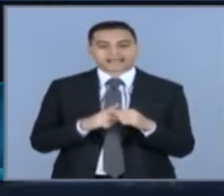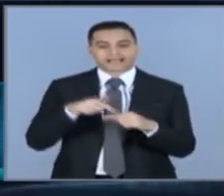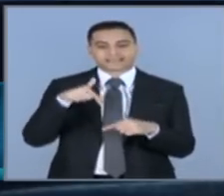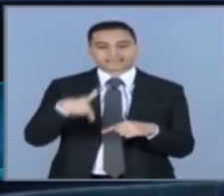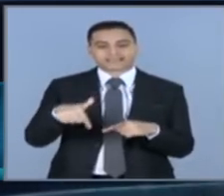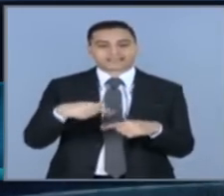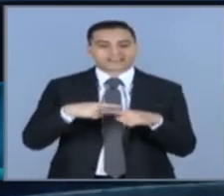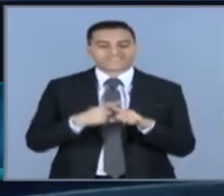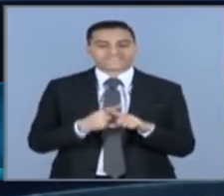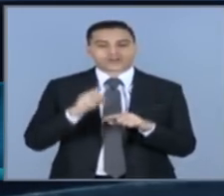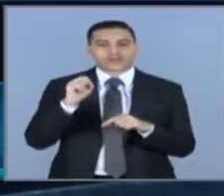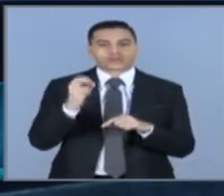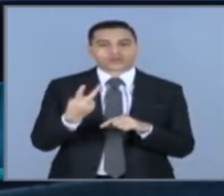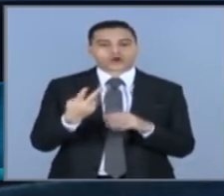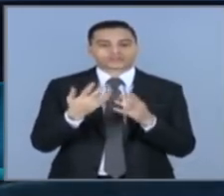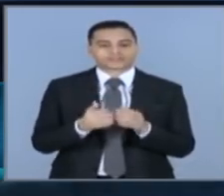14 في 4